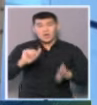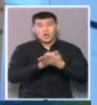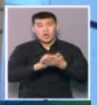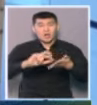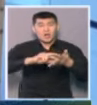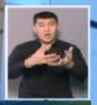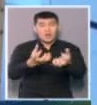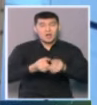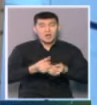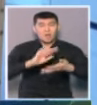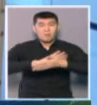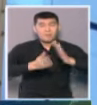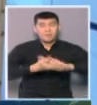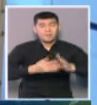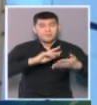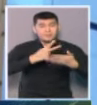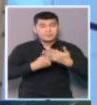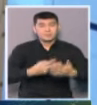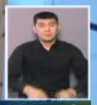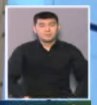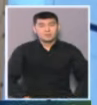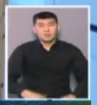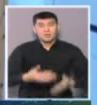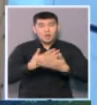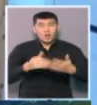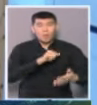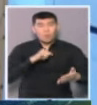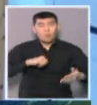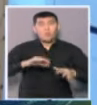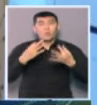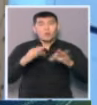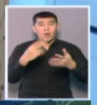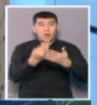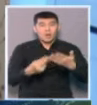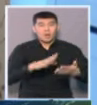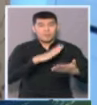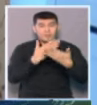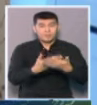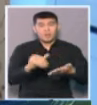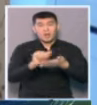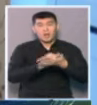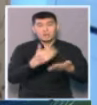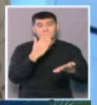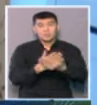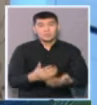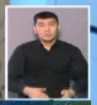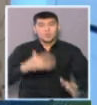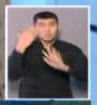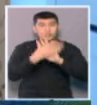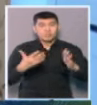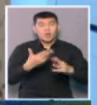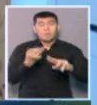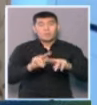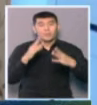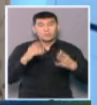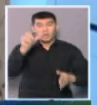алдық. Соны алып көрсеткенде, жаңа осындай өз еркіңмен қол қойыпсың ғой, міне осындай қағаздар бар екен деп түсіндіргенде, бұл